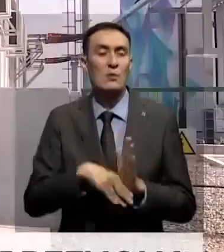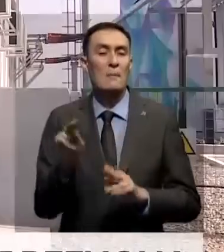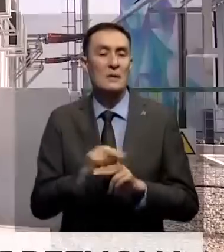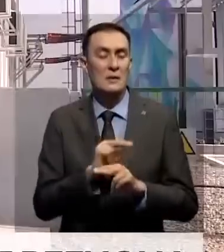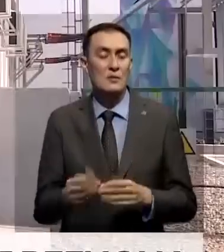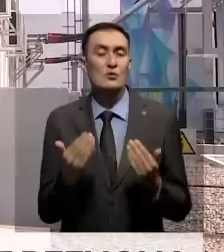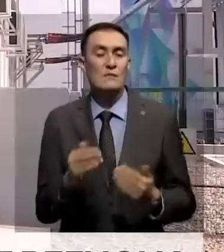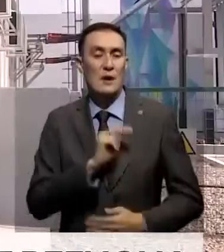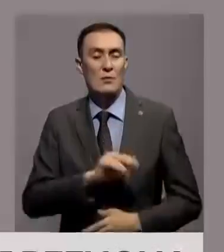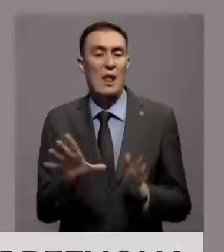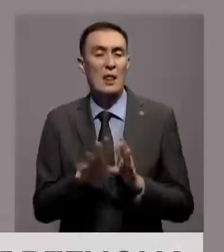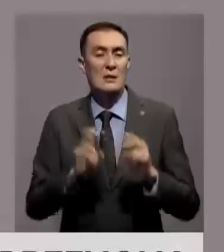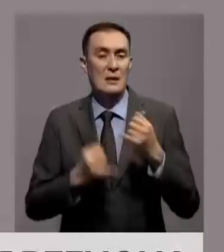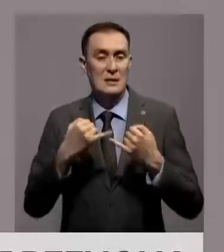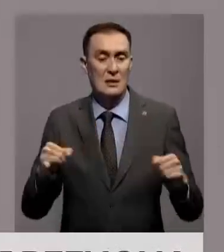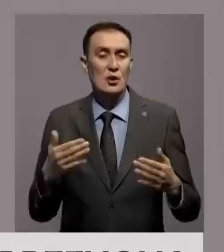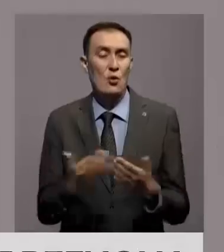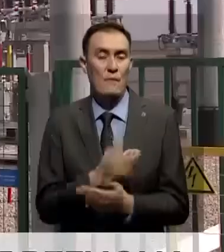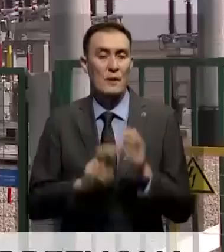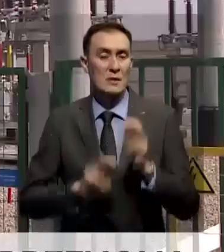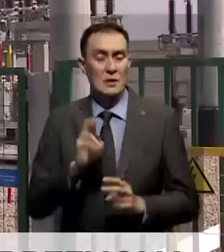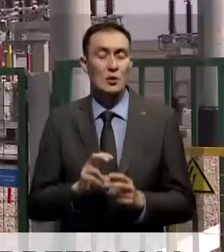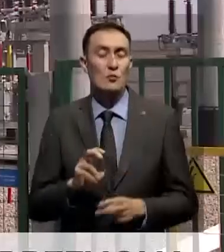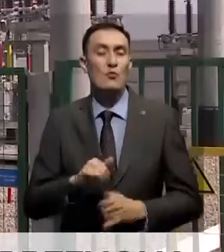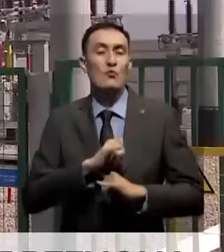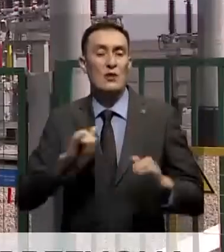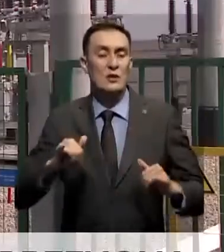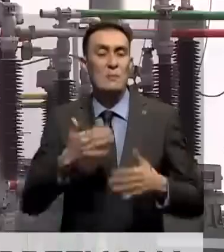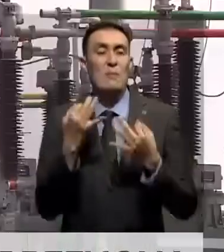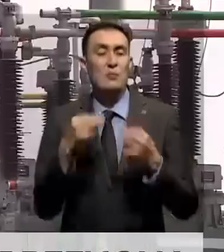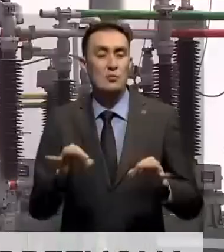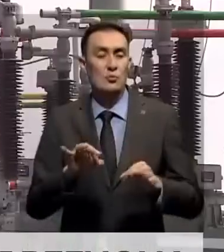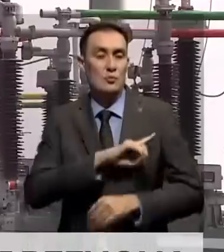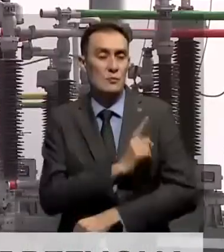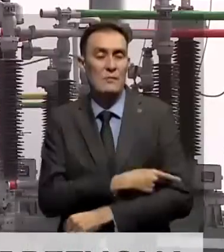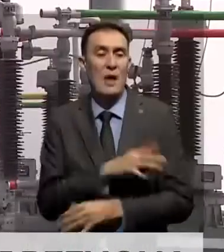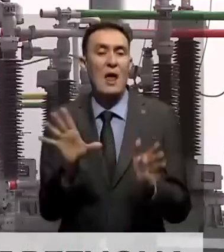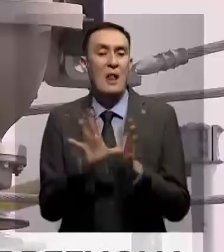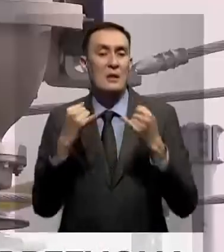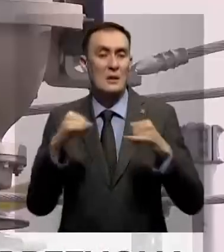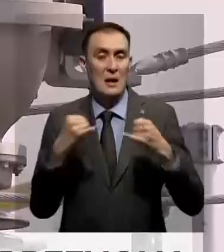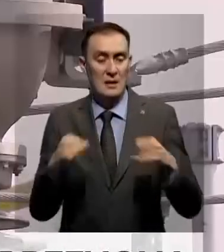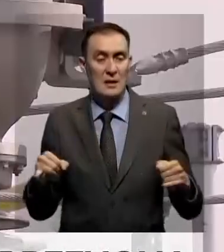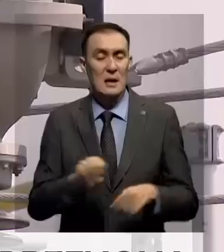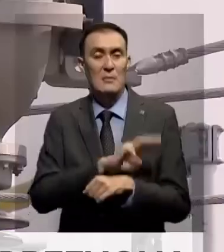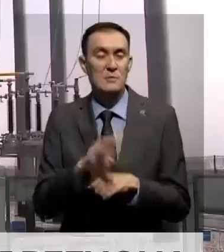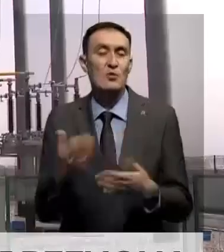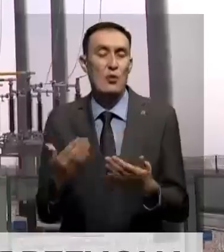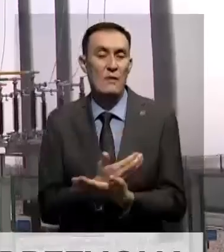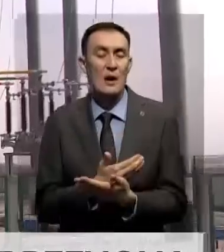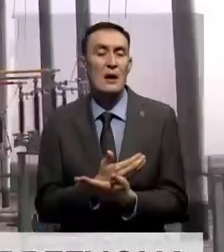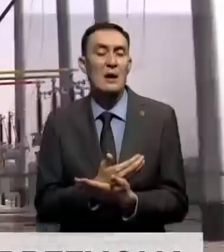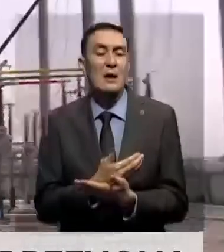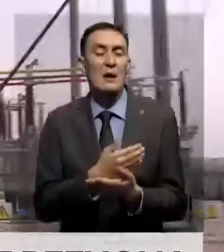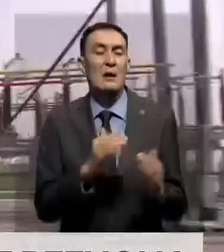модернизироваться существующие электросети и строятся новые. Это позволит увеличить пропускную способность линий, а главное, обеспечит электроэнергией новых